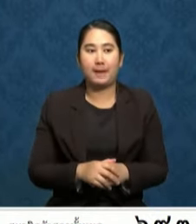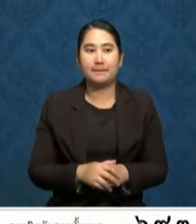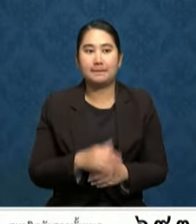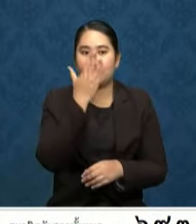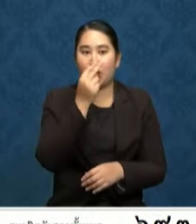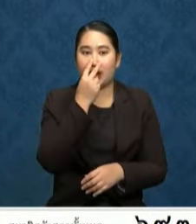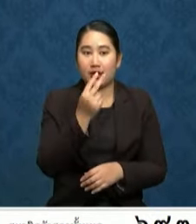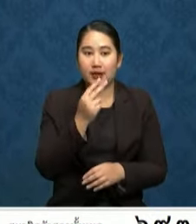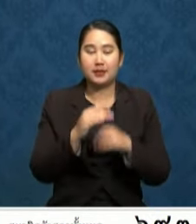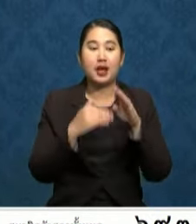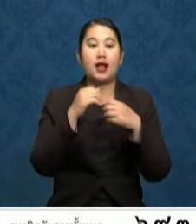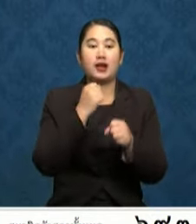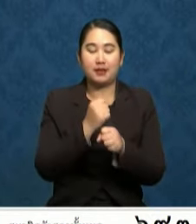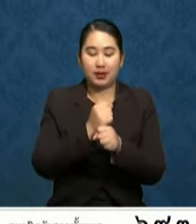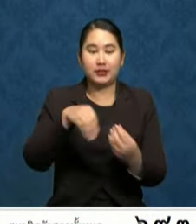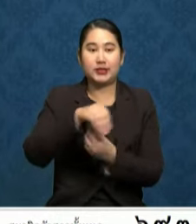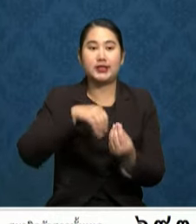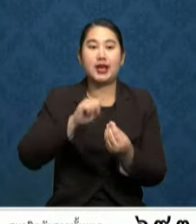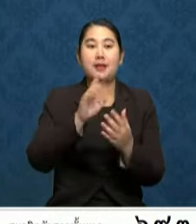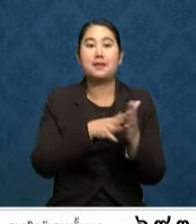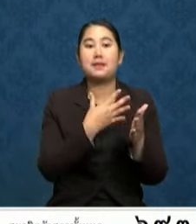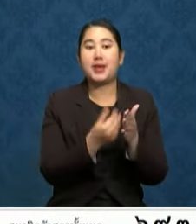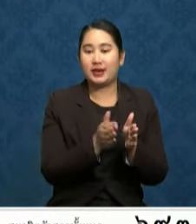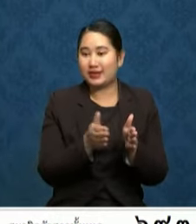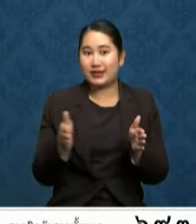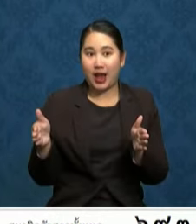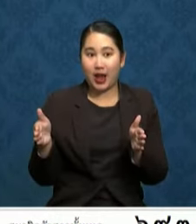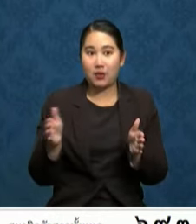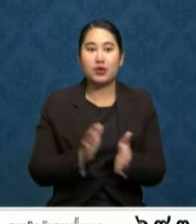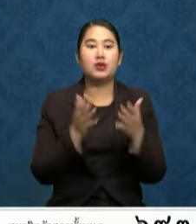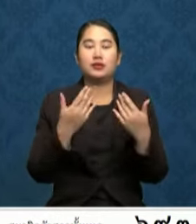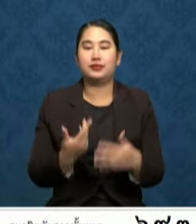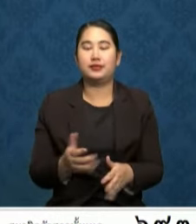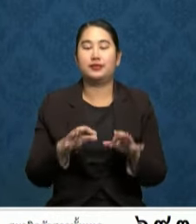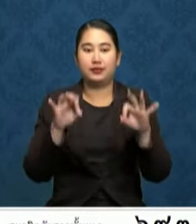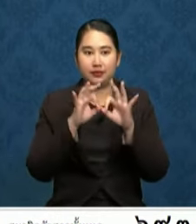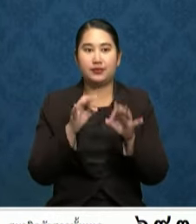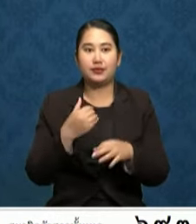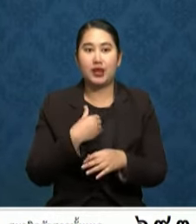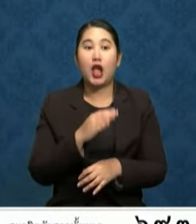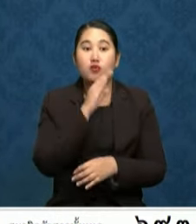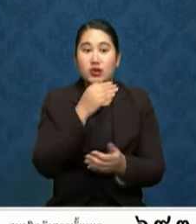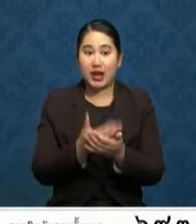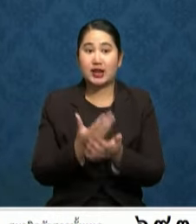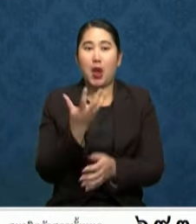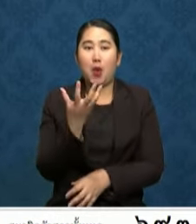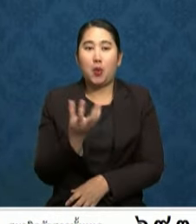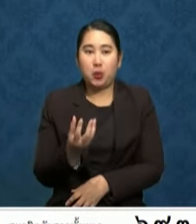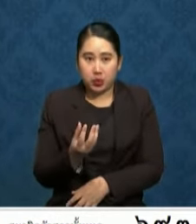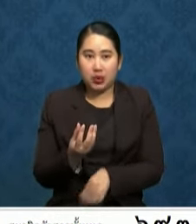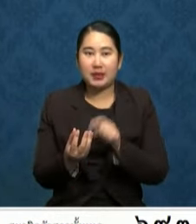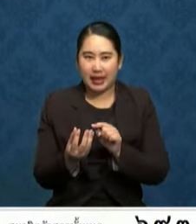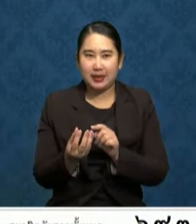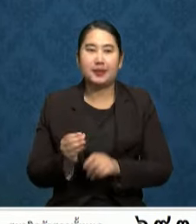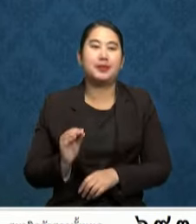มองการเจริญสีเศรษฐกิจในระยะปานกลางระยะยาวตัวนั้นเป็น priorityแล้วถ้ามีเงินเหลือที่พอจะได้เราก็จะ